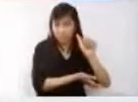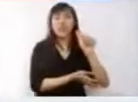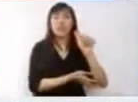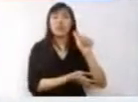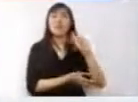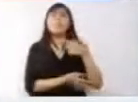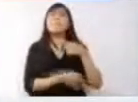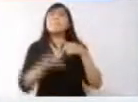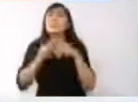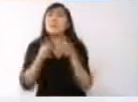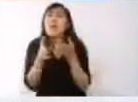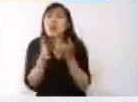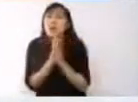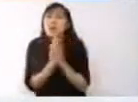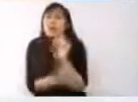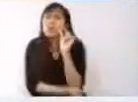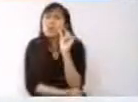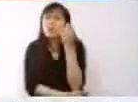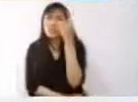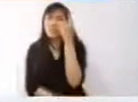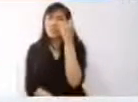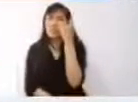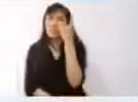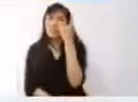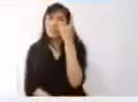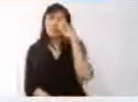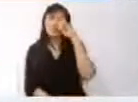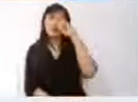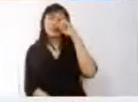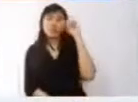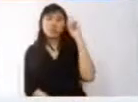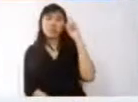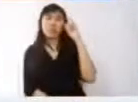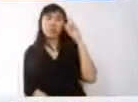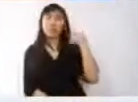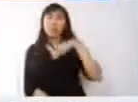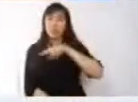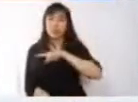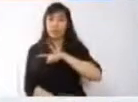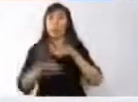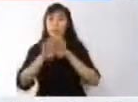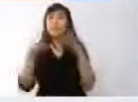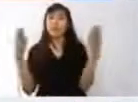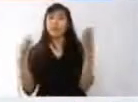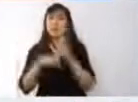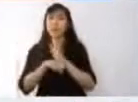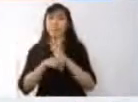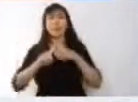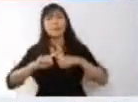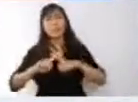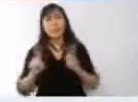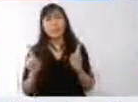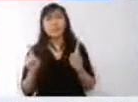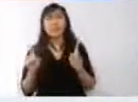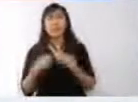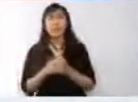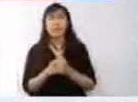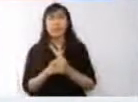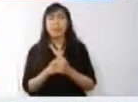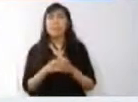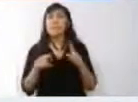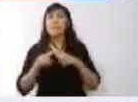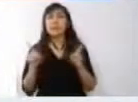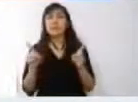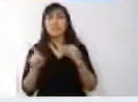ang appointment system para na rin po sa kaligtasan ng ating mga kababayan. Ngunit makakaasa po kayo na patuloy po tayong humahanap